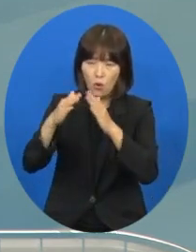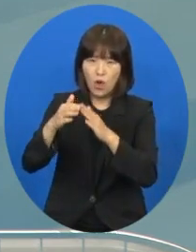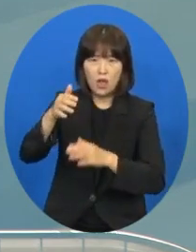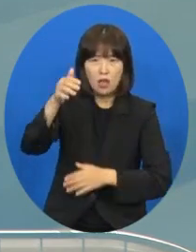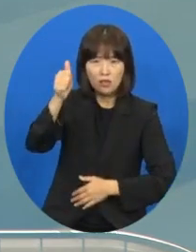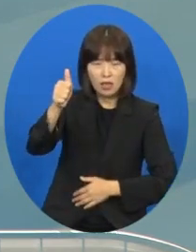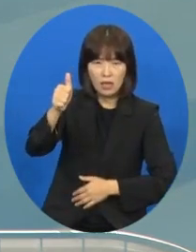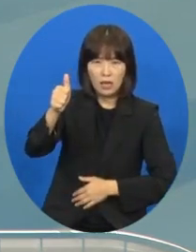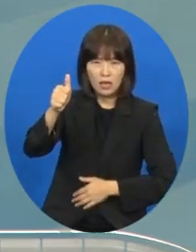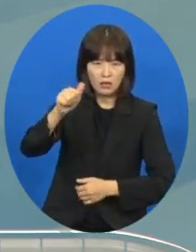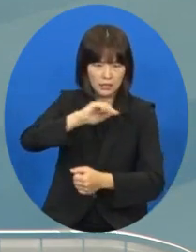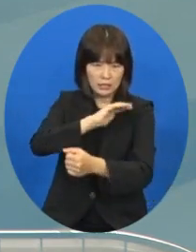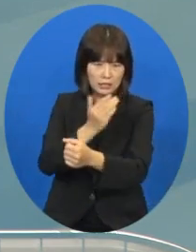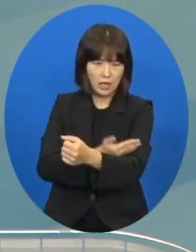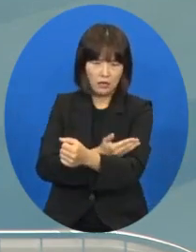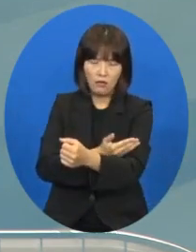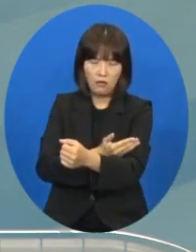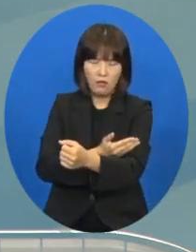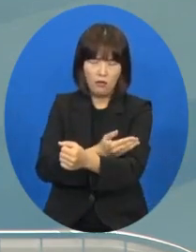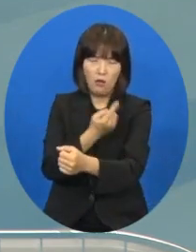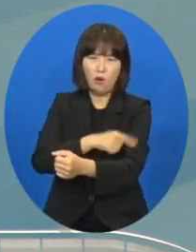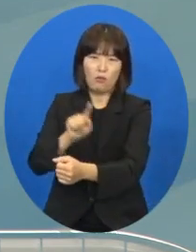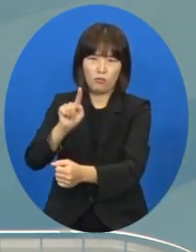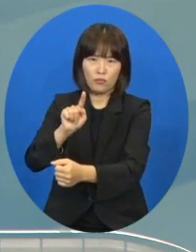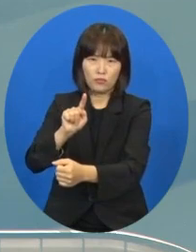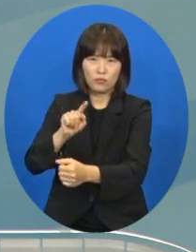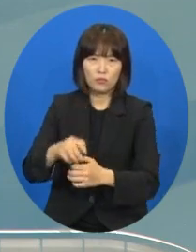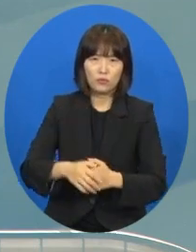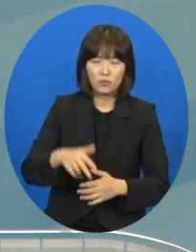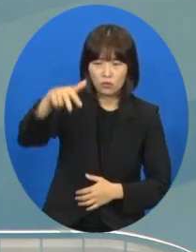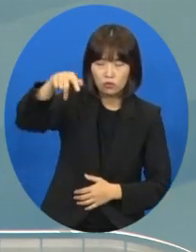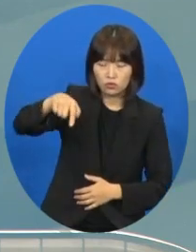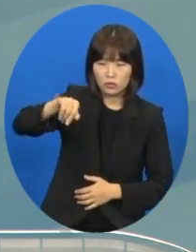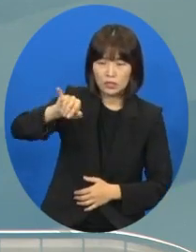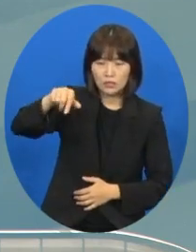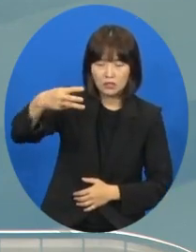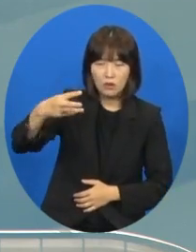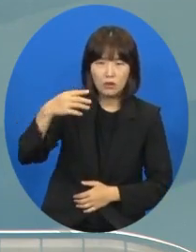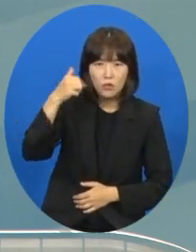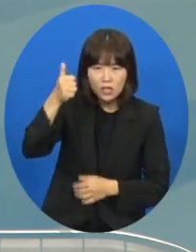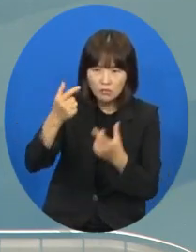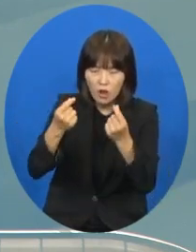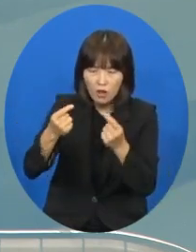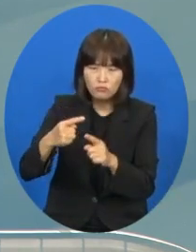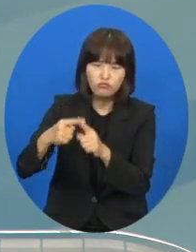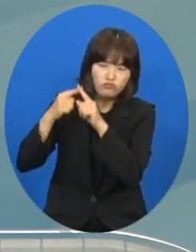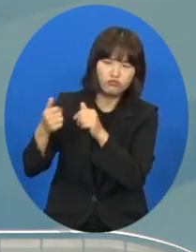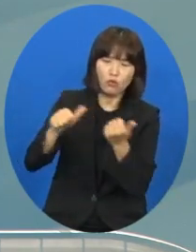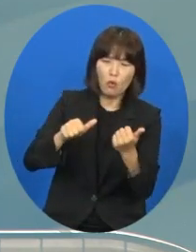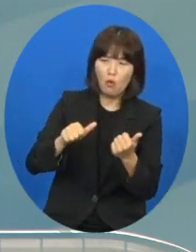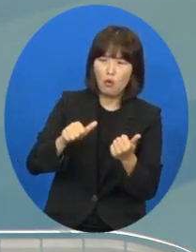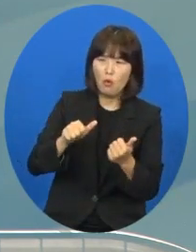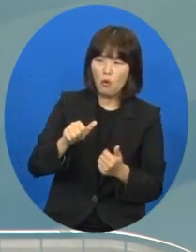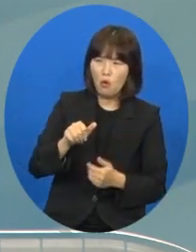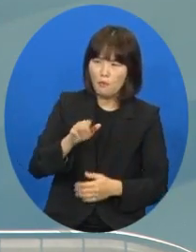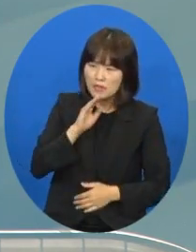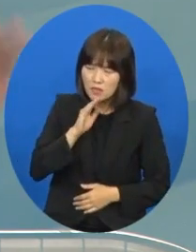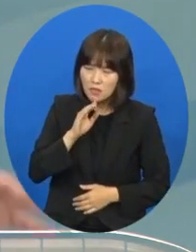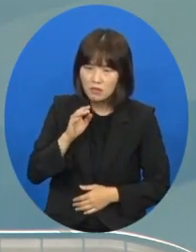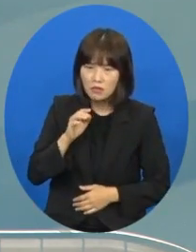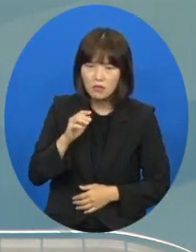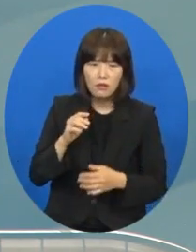목사님 같이 차라리 순교해야지 어떻게 신사 참배할 수 있어? 우리나라는 사고가 이렇게